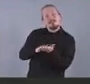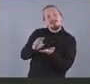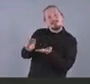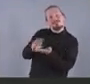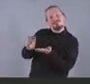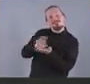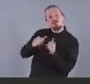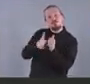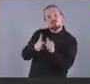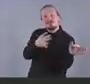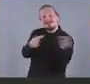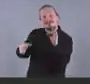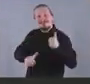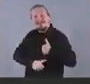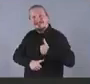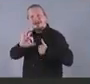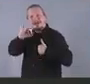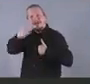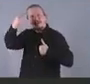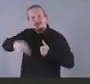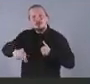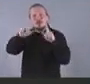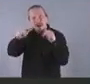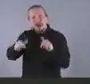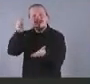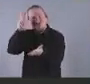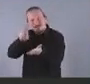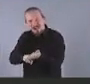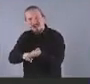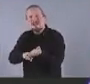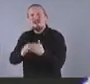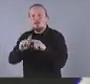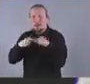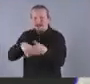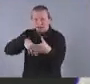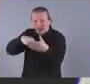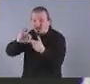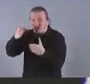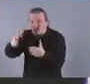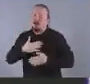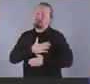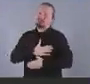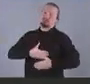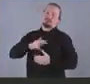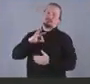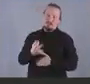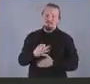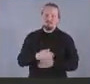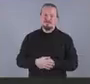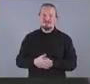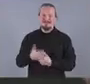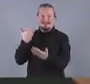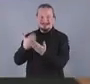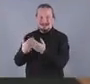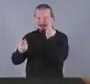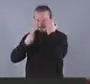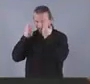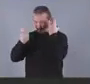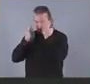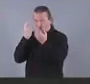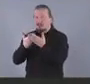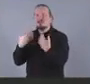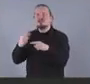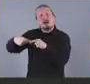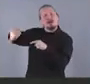en fonction de leur participation effective aux séances plénières et aux réunions des commissions. La réflexion sur ce dispositif, entamé au